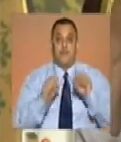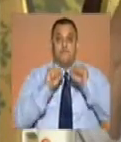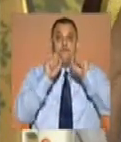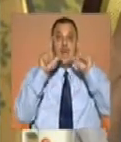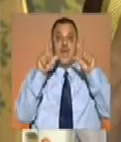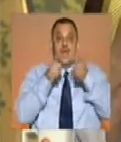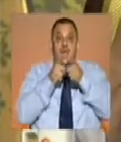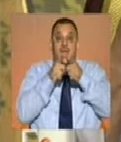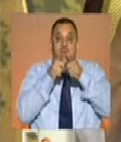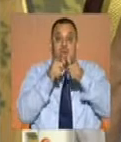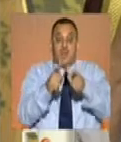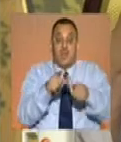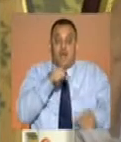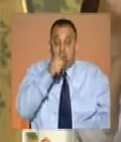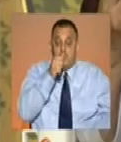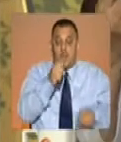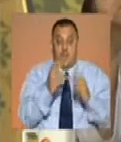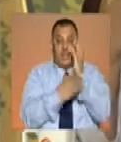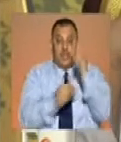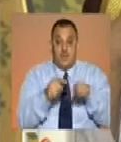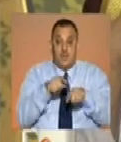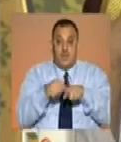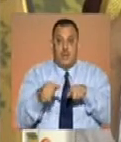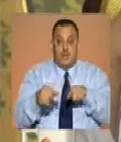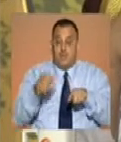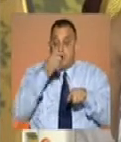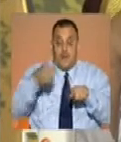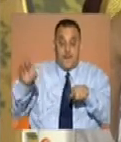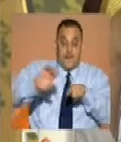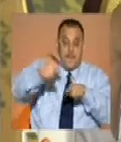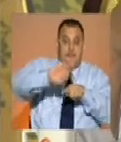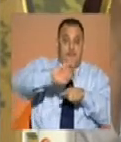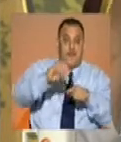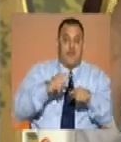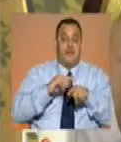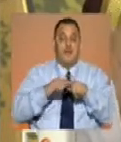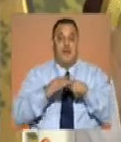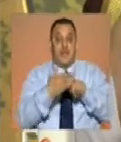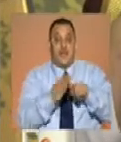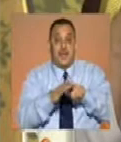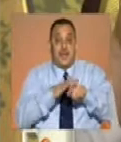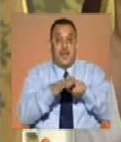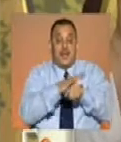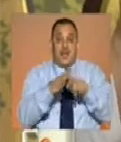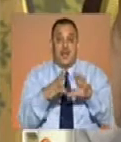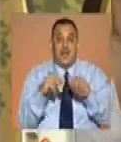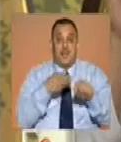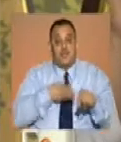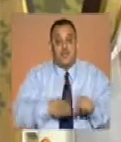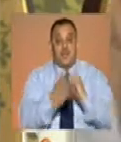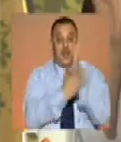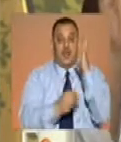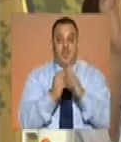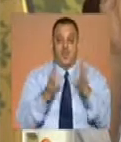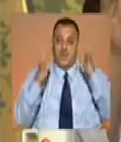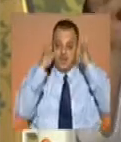إذا كان يعاني من هذا الشيء إذا أراد أن يقوم رش على فرجه من الماء ثم ذهب وتوضأ